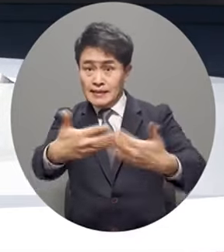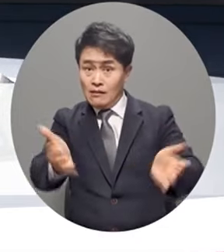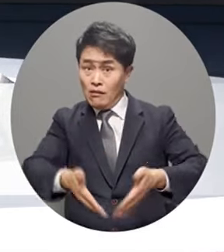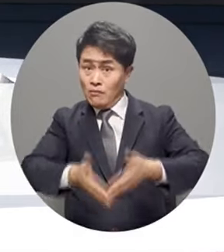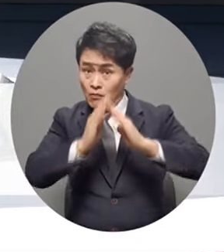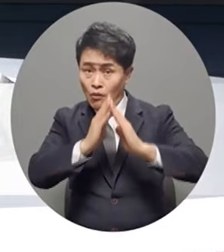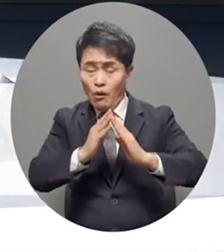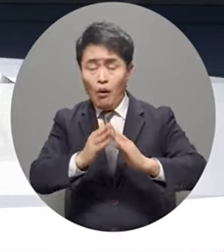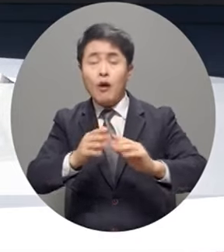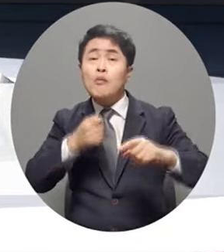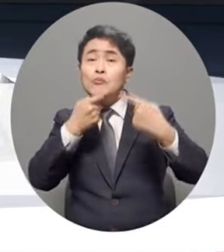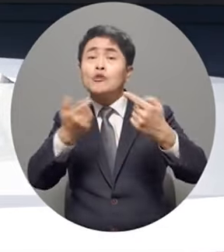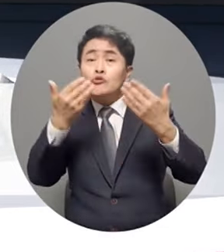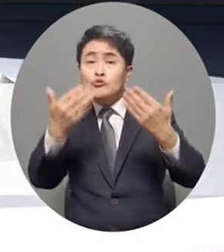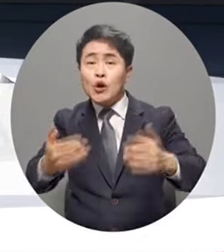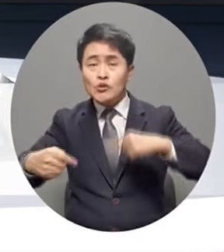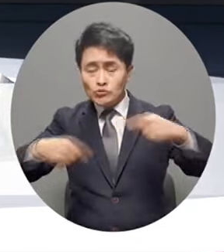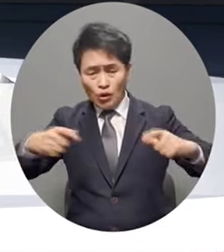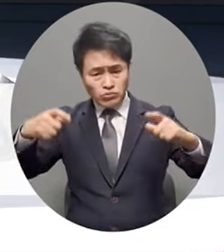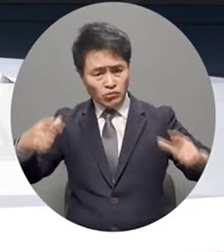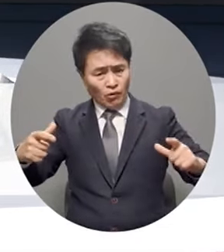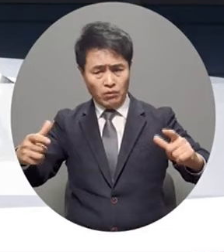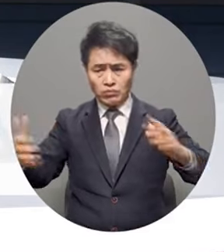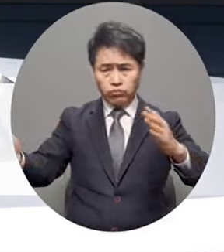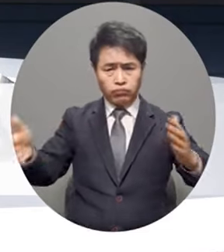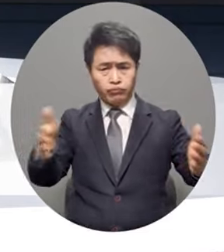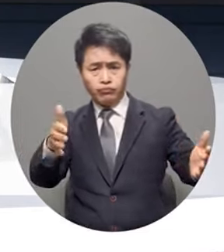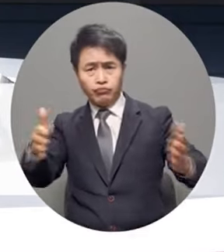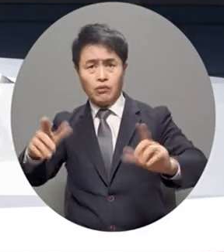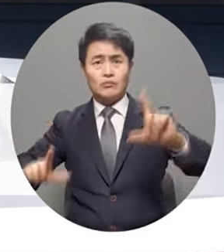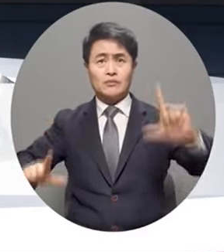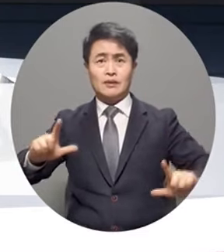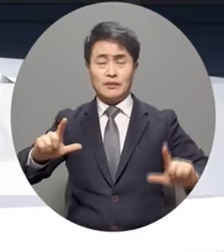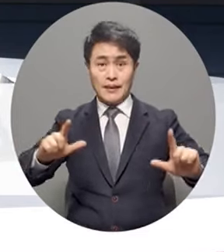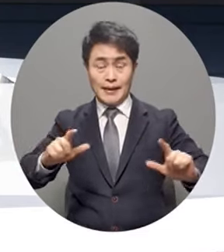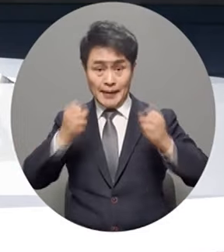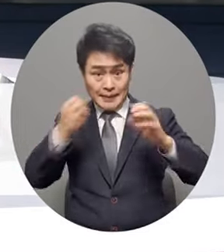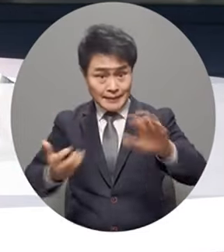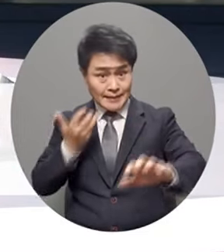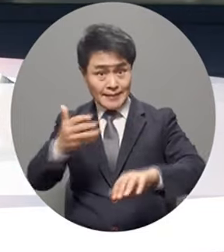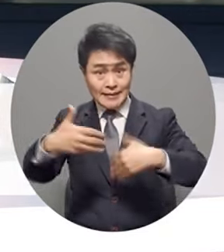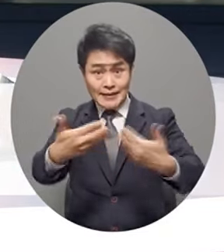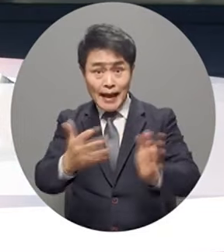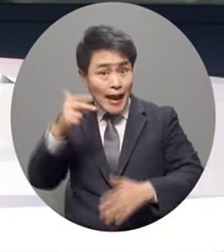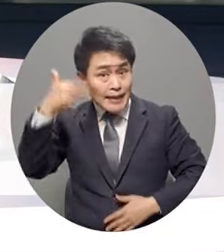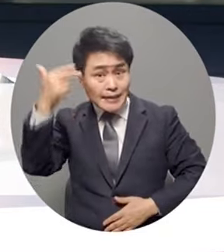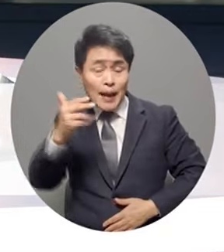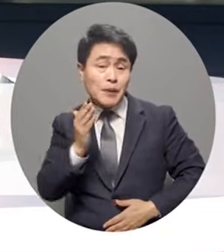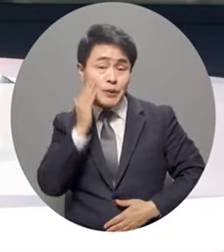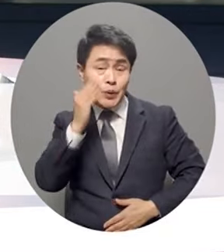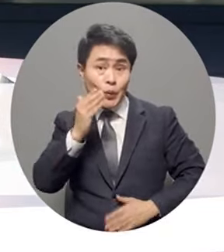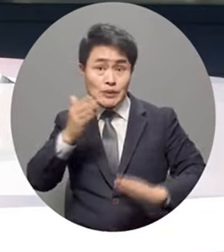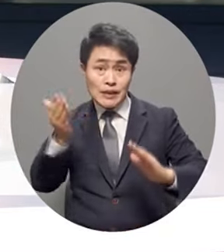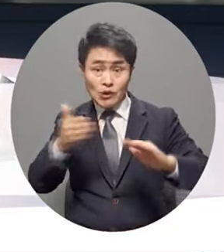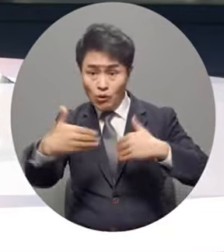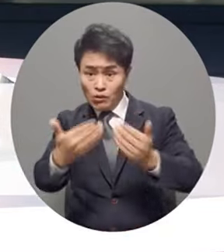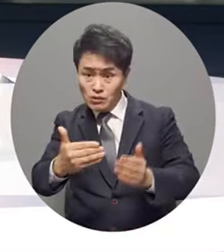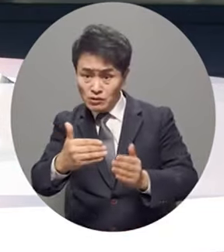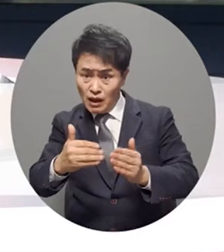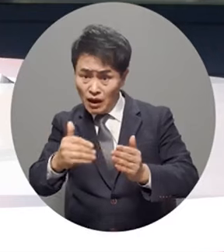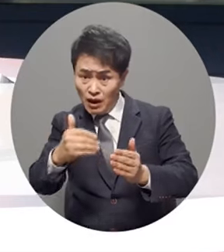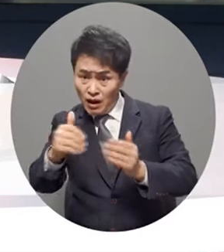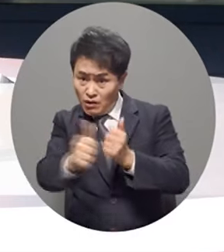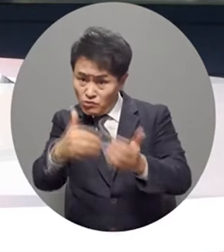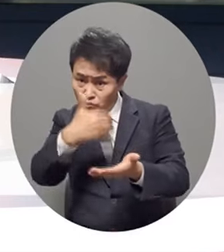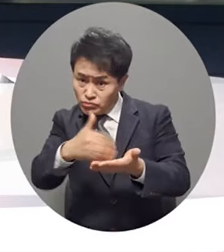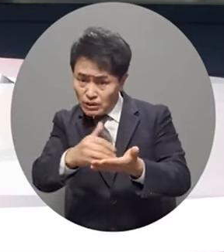성사시키면서 명절 연휴에도 정치권이 술렁이고 있습니다. 개혁신당은 다음 주 녹색정의당의 의석수를 넘어서게